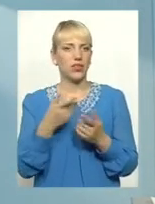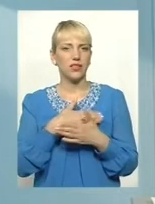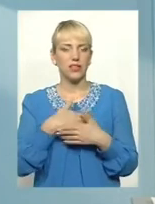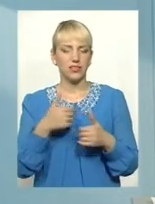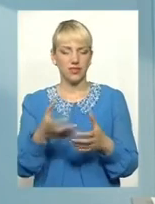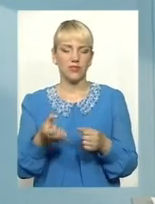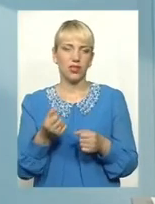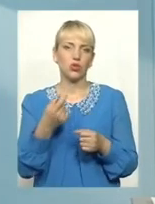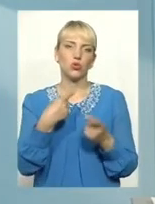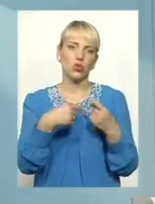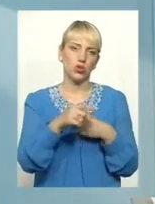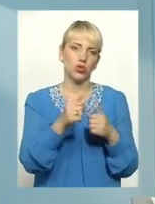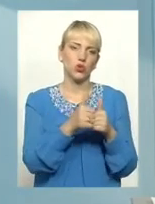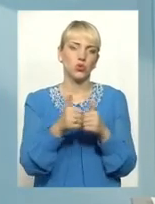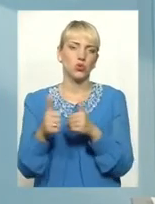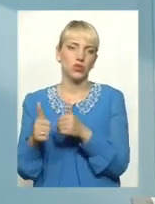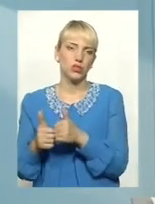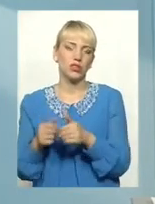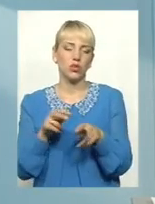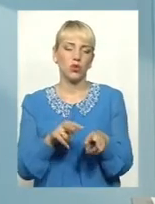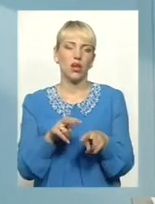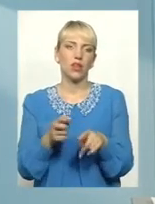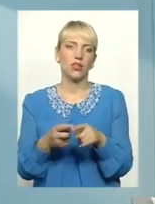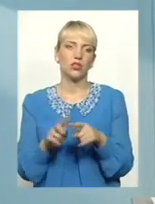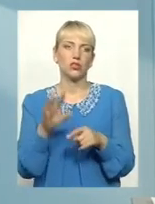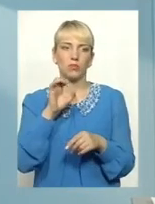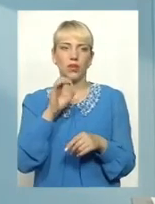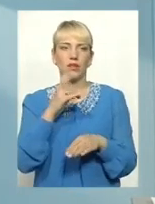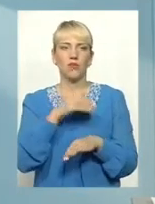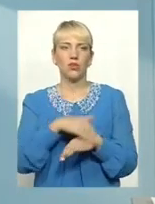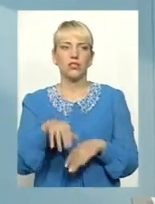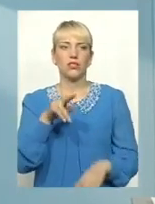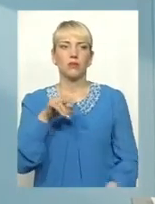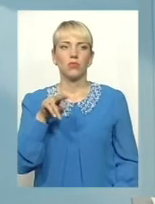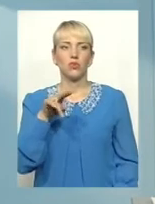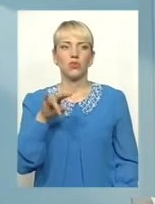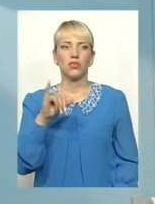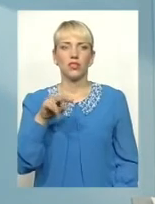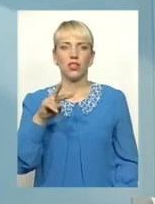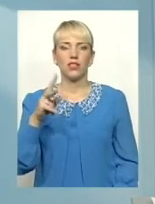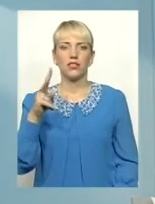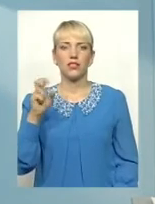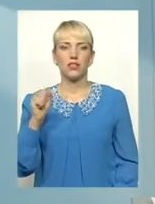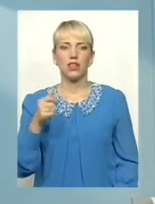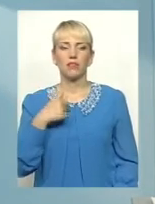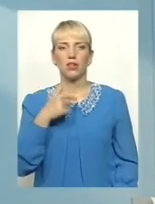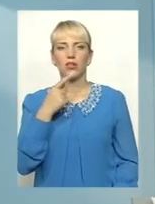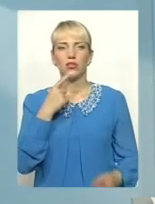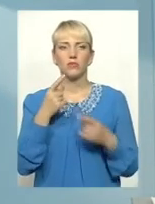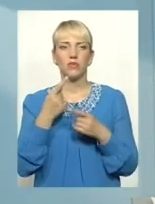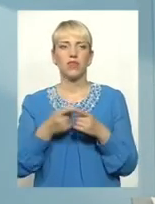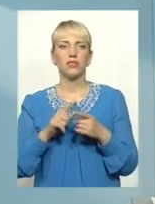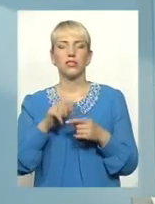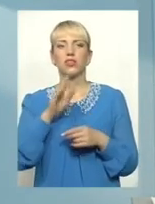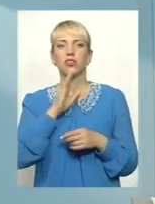її доглядають. Але більшість, от на Подільській вулиці є кілька таких епізодів, і ми розмовляли з цією жінкою, це